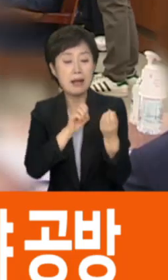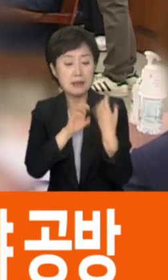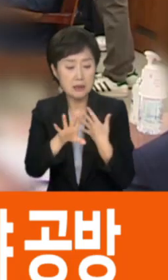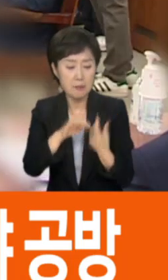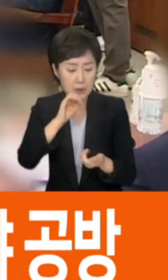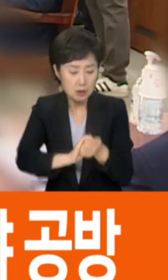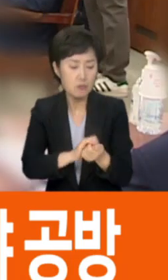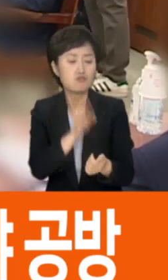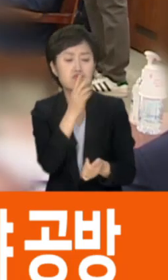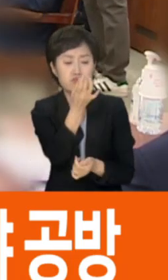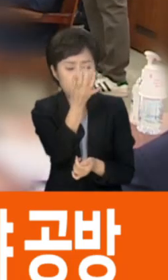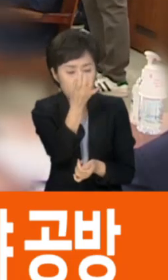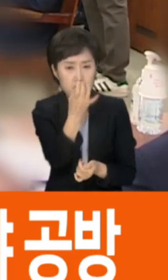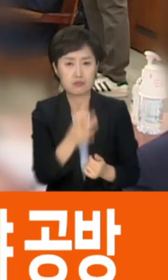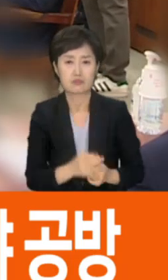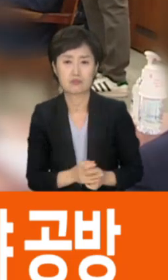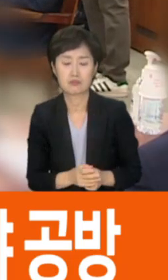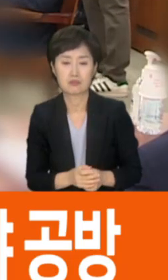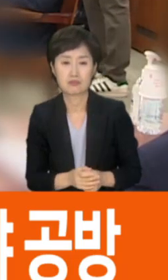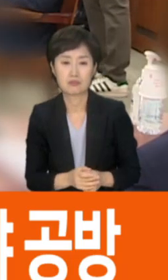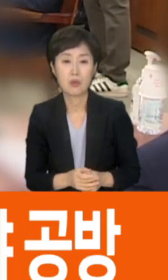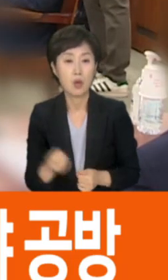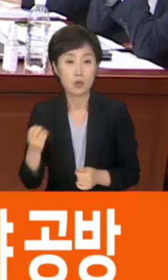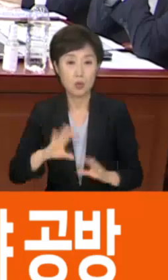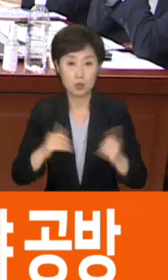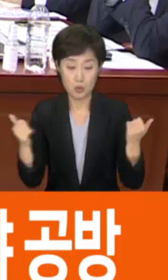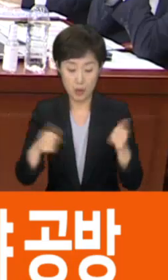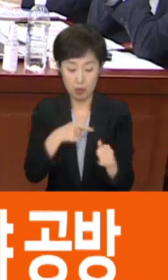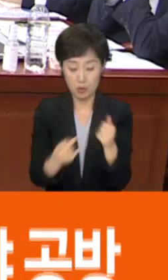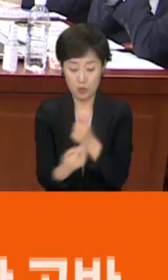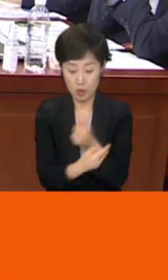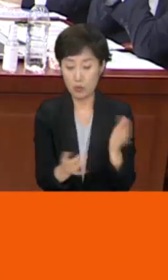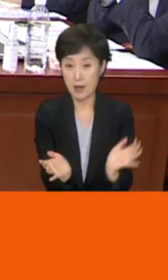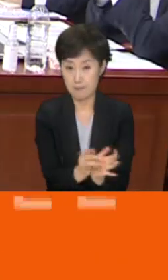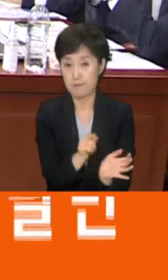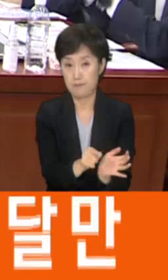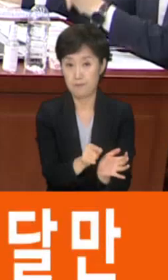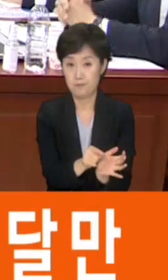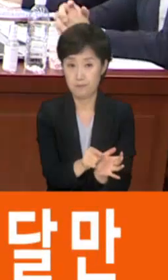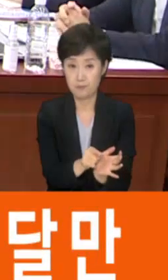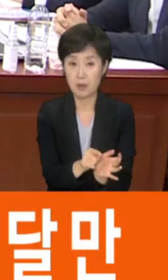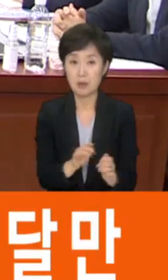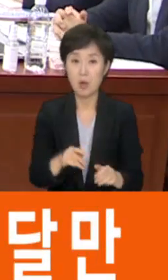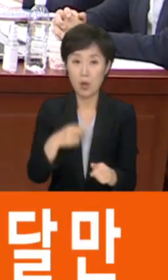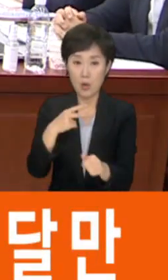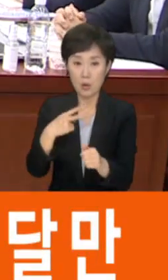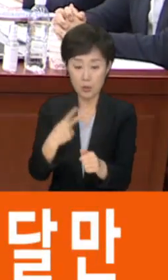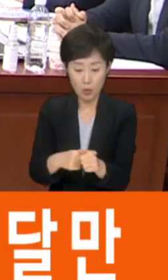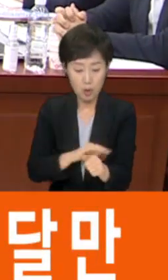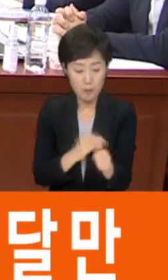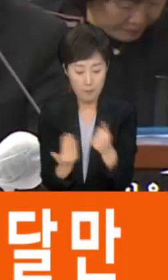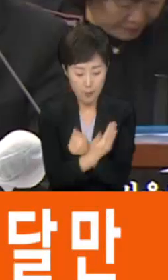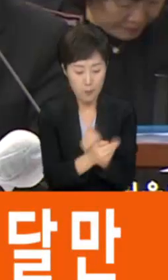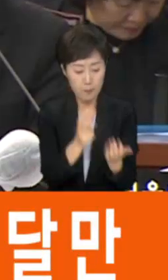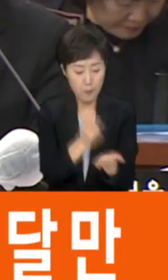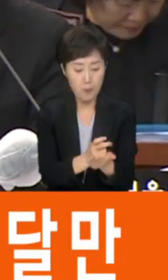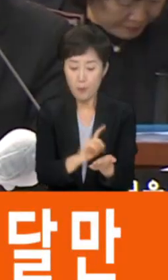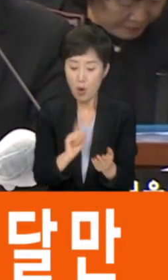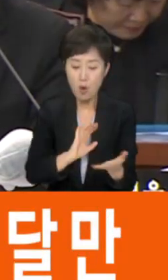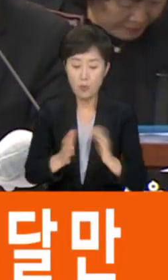것이 당연하다며 반박했습니다. 국회 교육위원회는 법안 심사 소위를 열고 교권보호법을